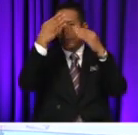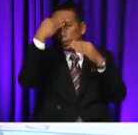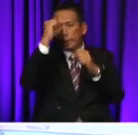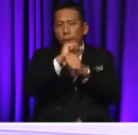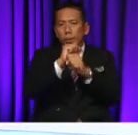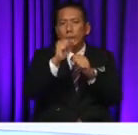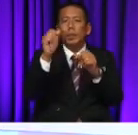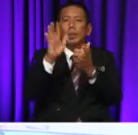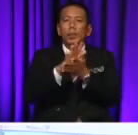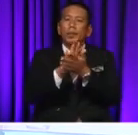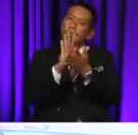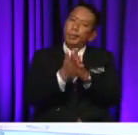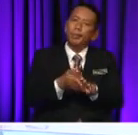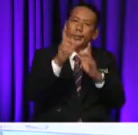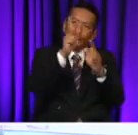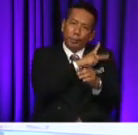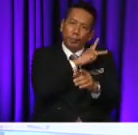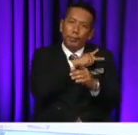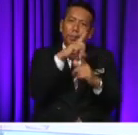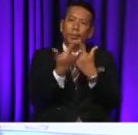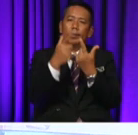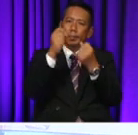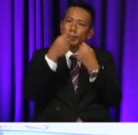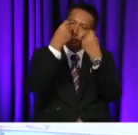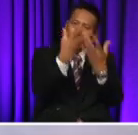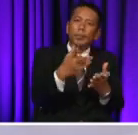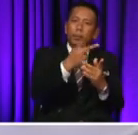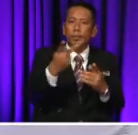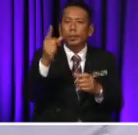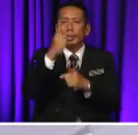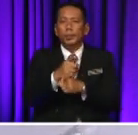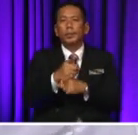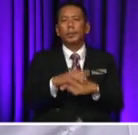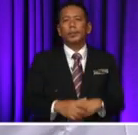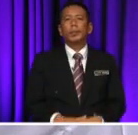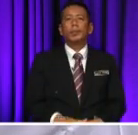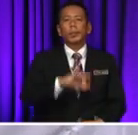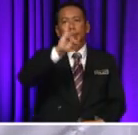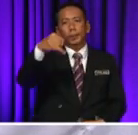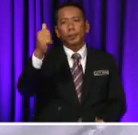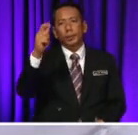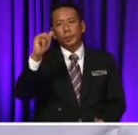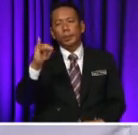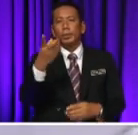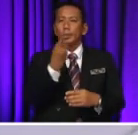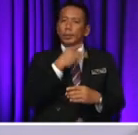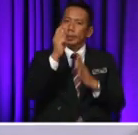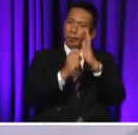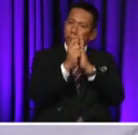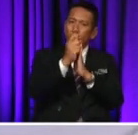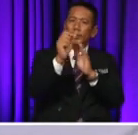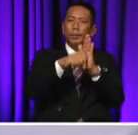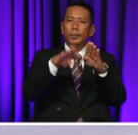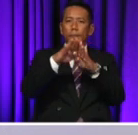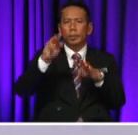sampaikanlah kepada dan satu lagi diri yang tinggi sebagai seorang murid kita